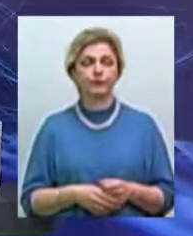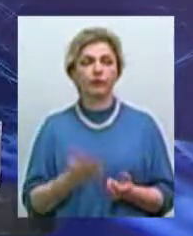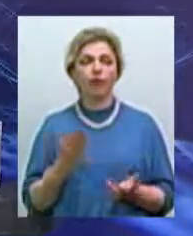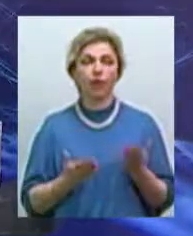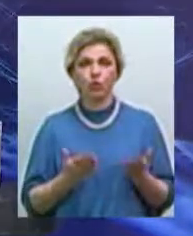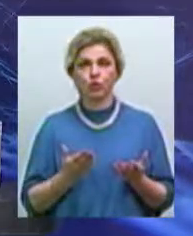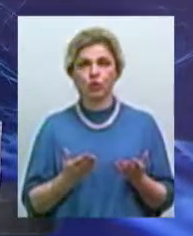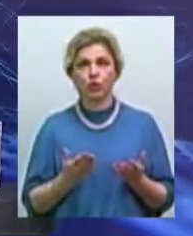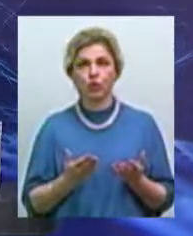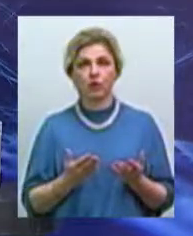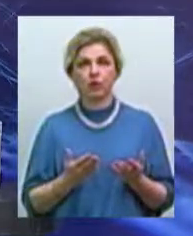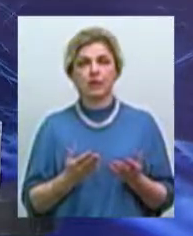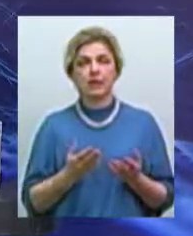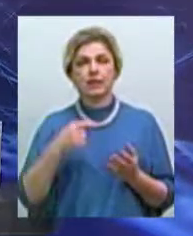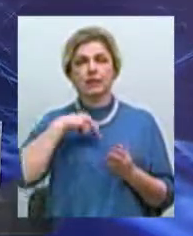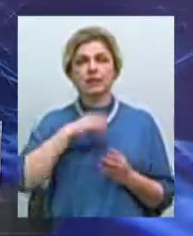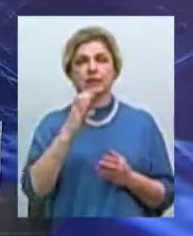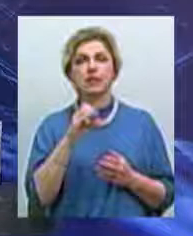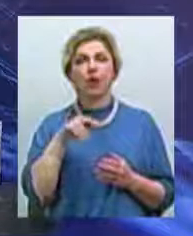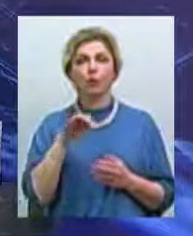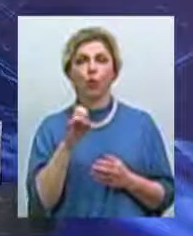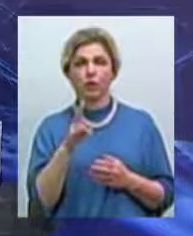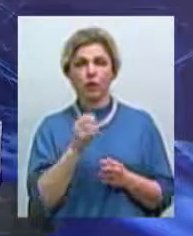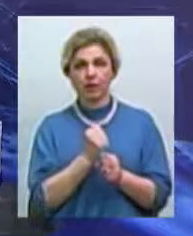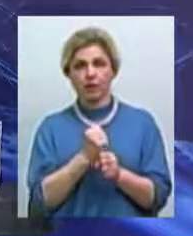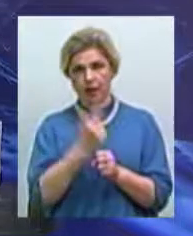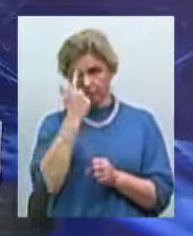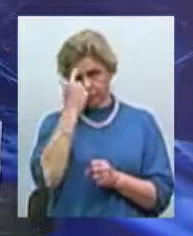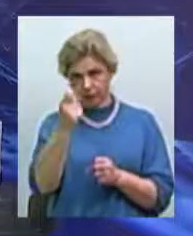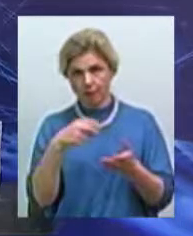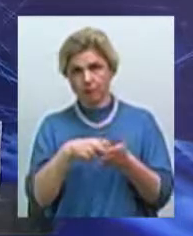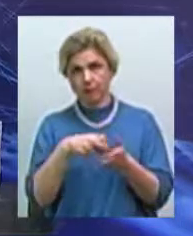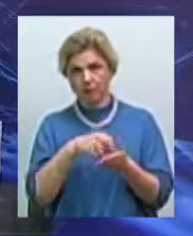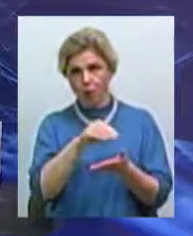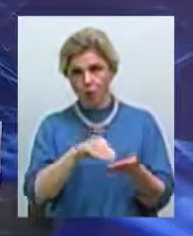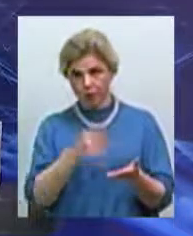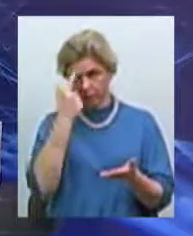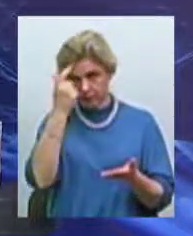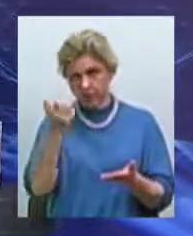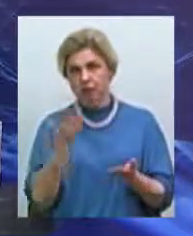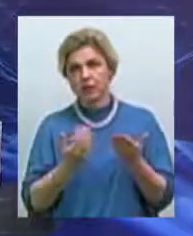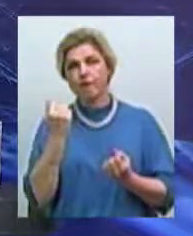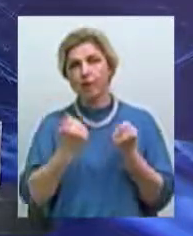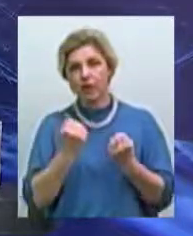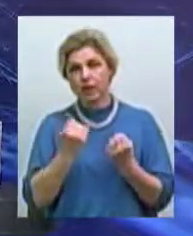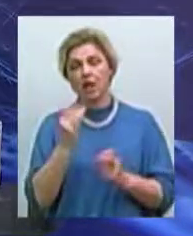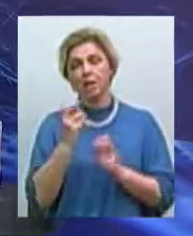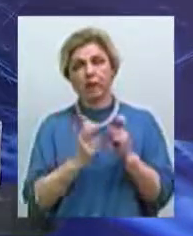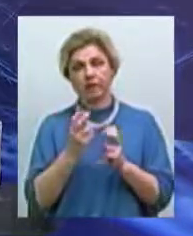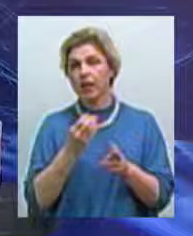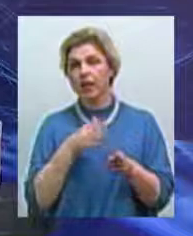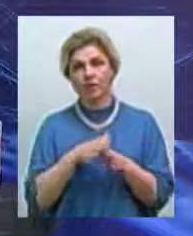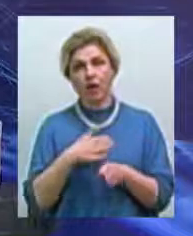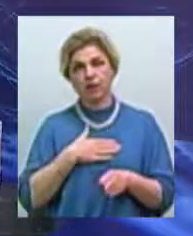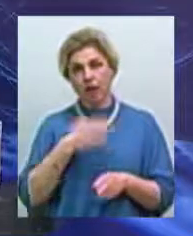якщо салон, ми робимо попередження письмове. Якщо водій або підприємство не виконують наше